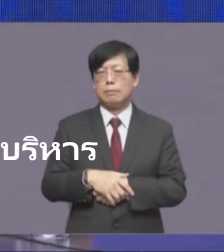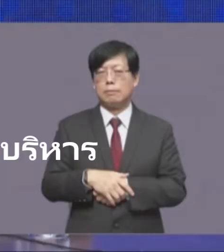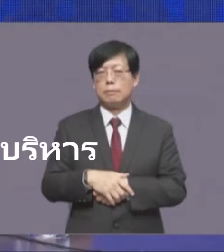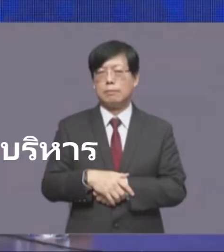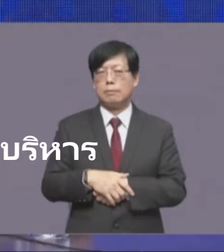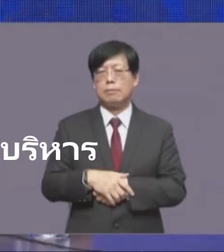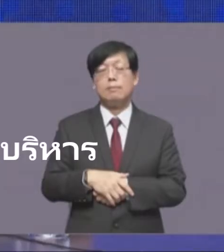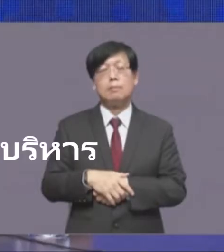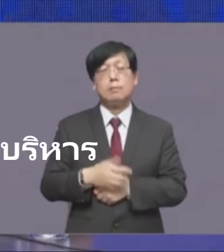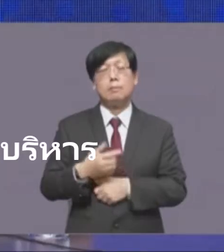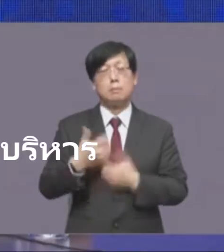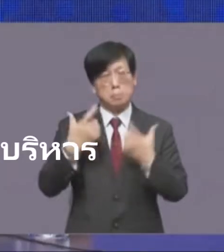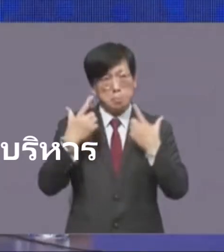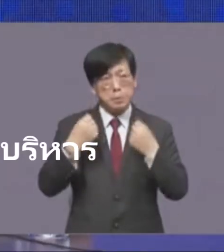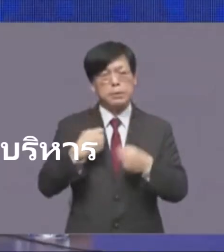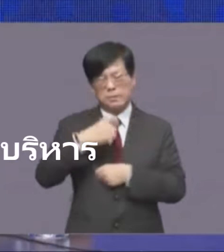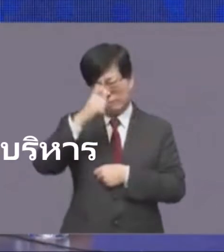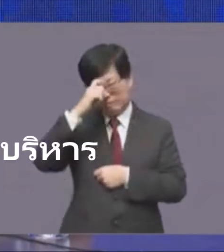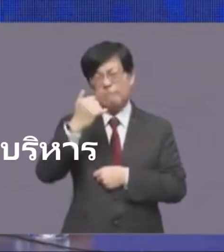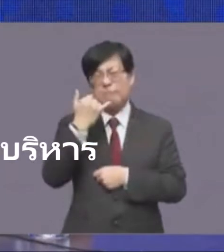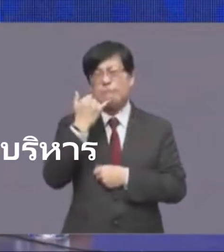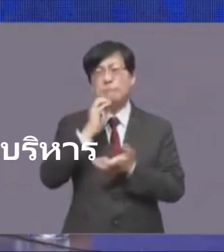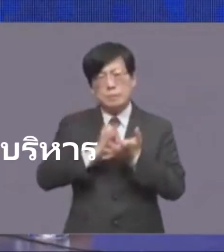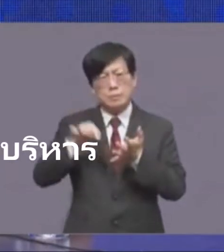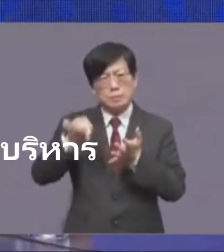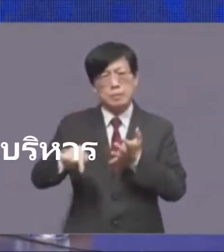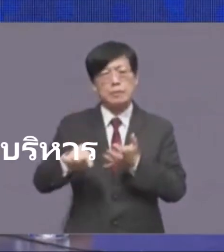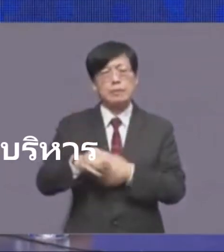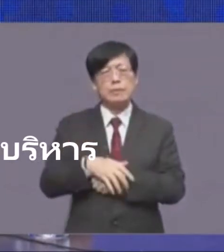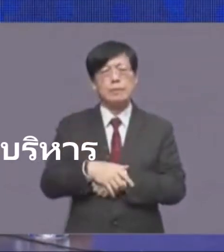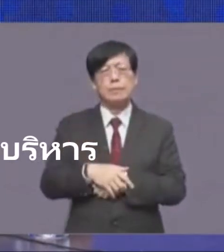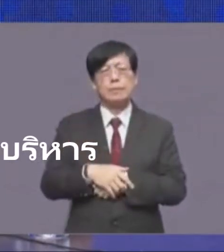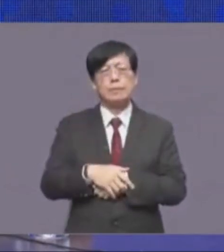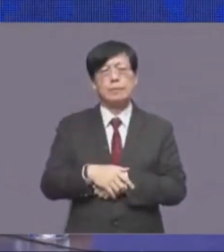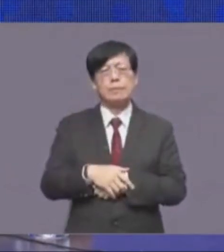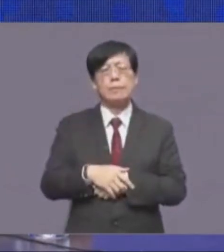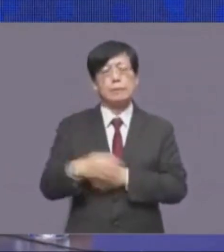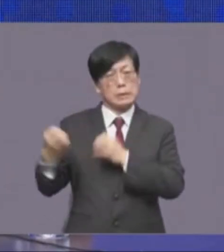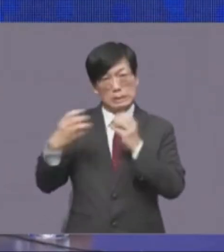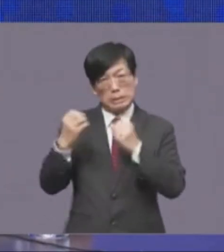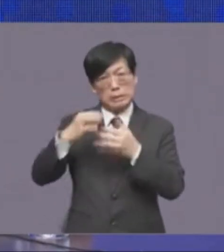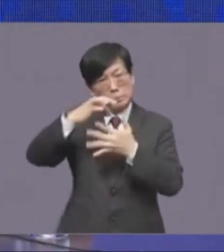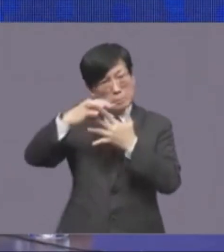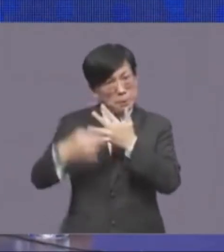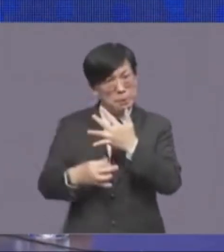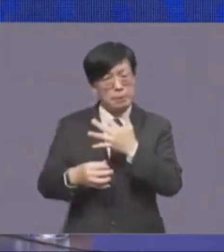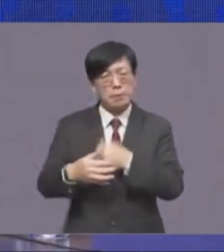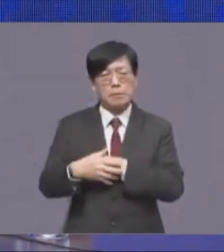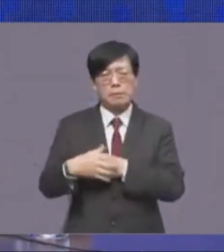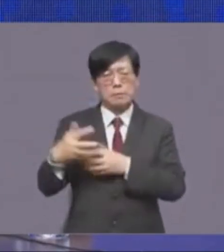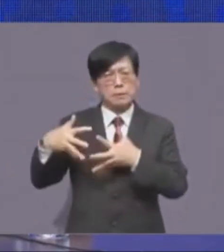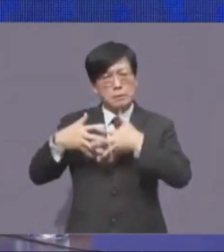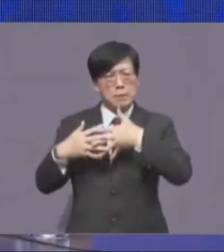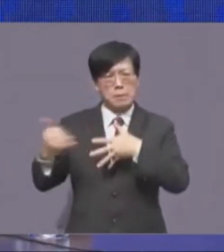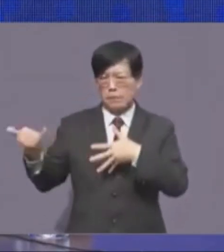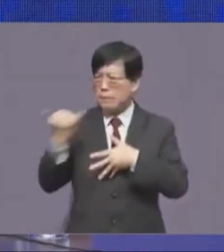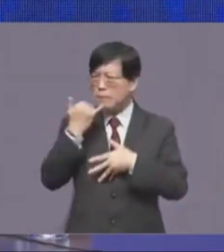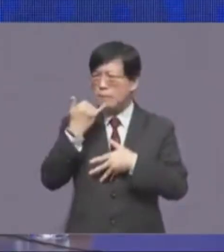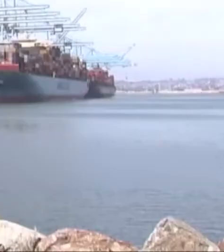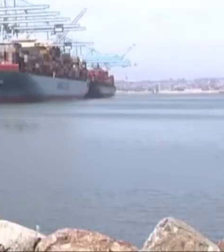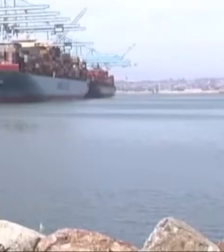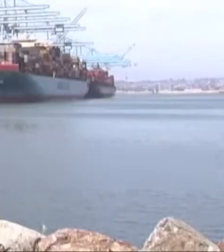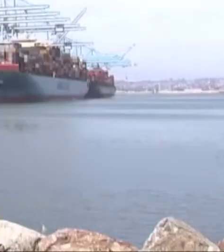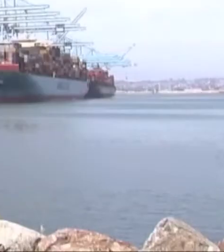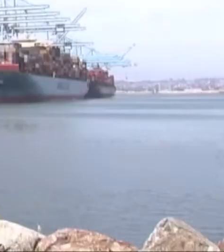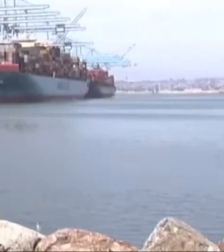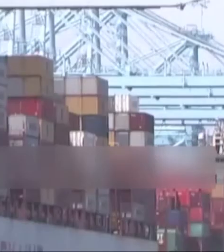แหลงขาวเมื่สสัดหที่ผ่านมาซึไหนเติ่งนั้น ในฐานผู้แทนเจราจาการค้าของใ้วนกบอกว่ายส่วตัของข้าพระเจ้าอีแล้ว เร